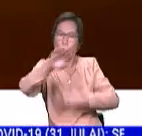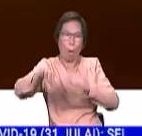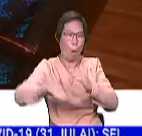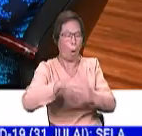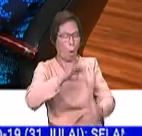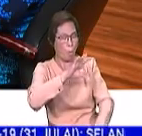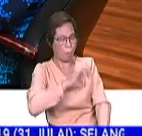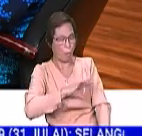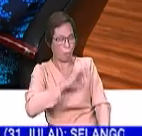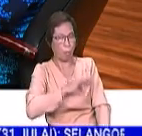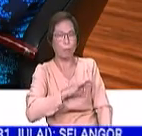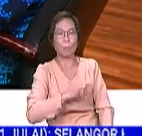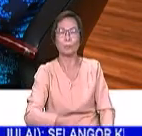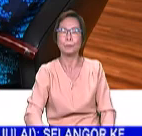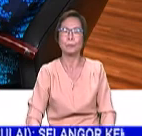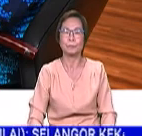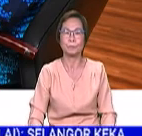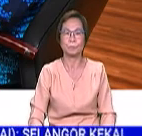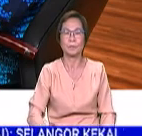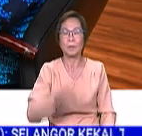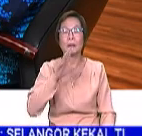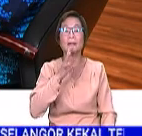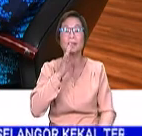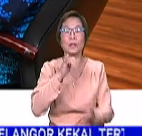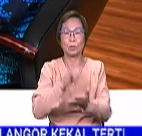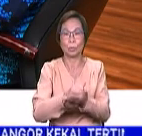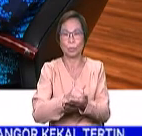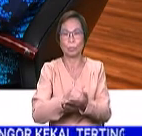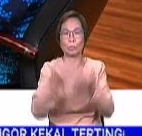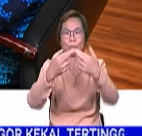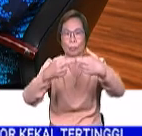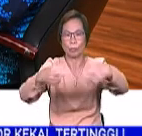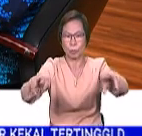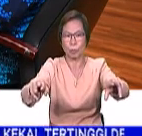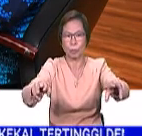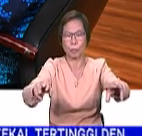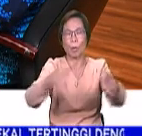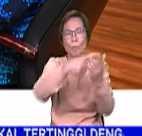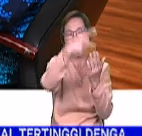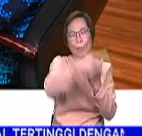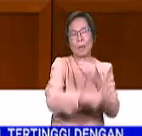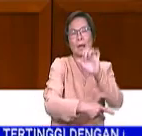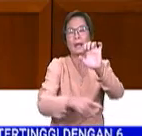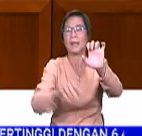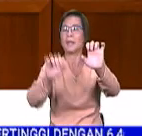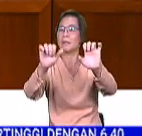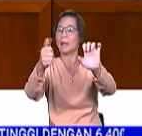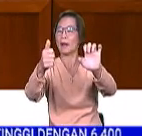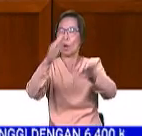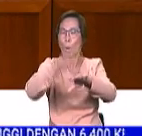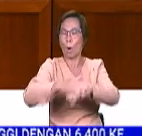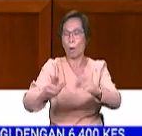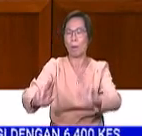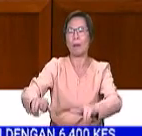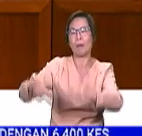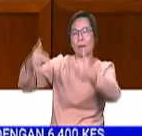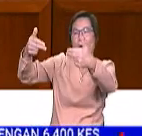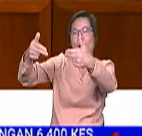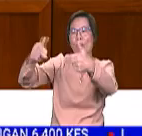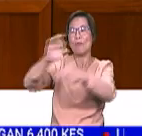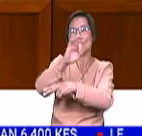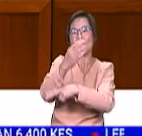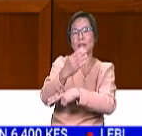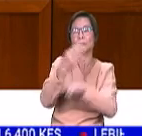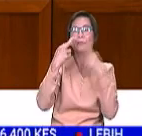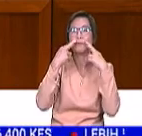pihak yang Hai beliau punya chanyeol's lepas melancarkan inisiatif eaten secara dalam talian melalui